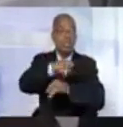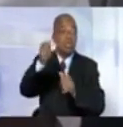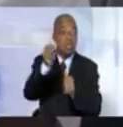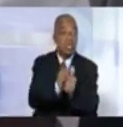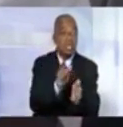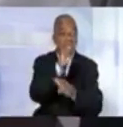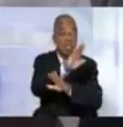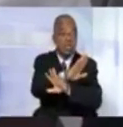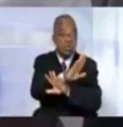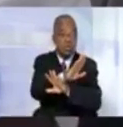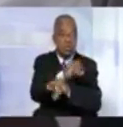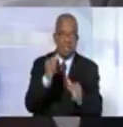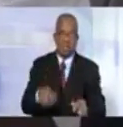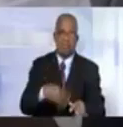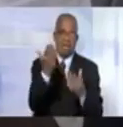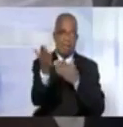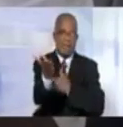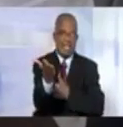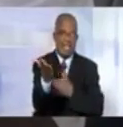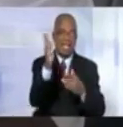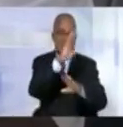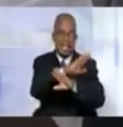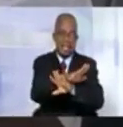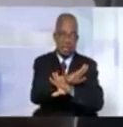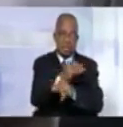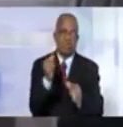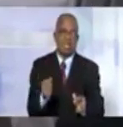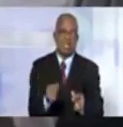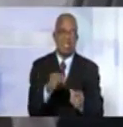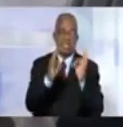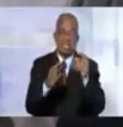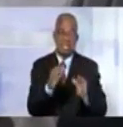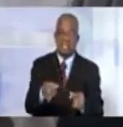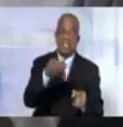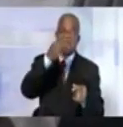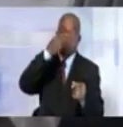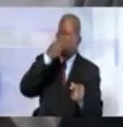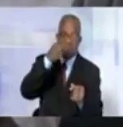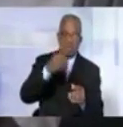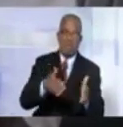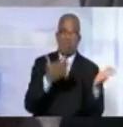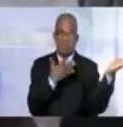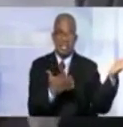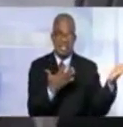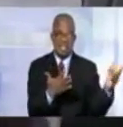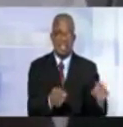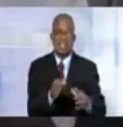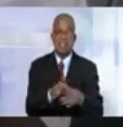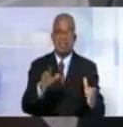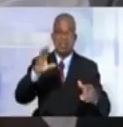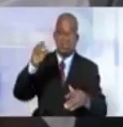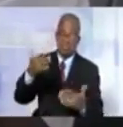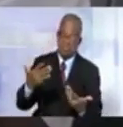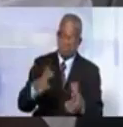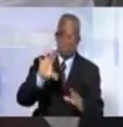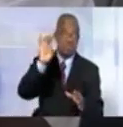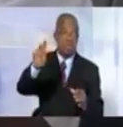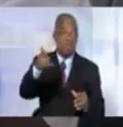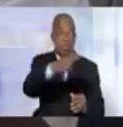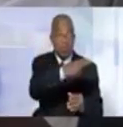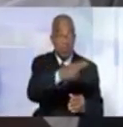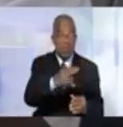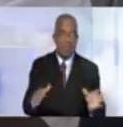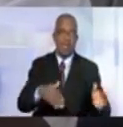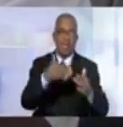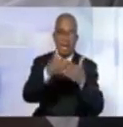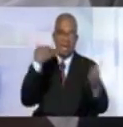huit ans au moins compris dont et en plus de cela vous vous donnez médicaments paraissait la fière